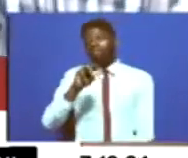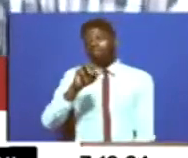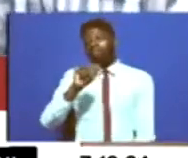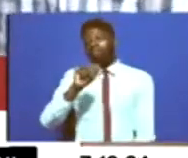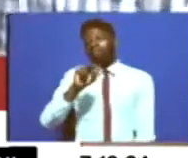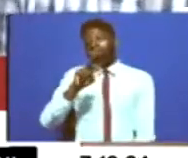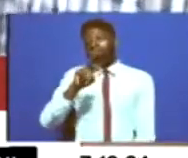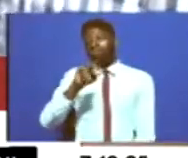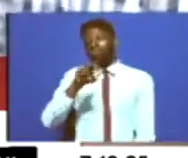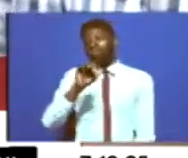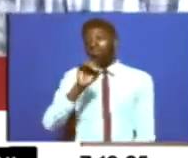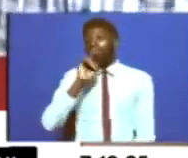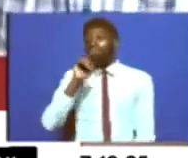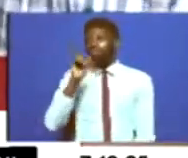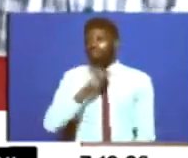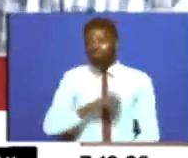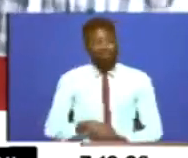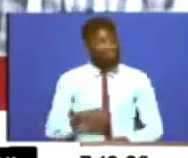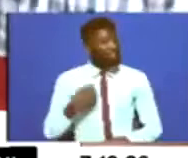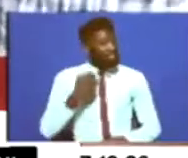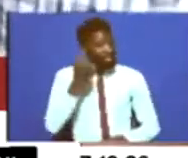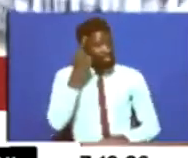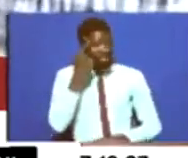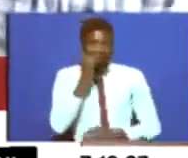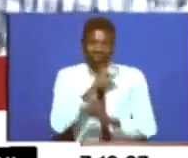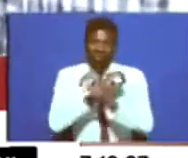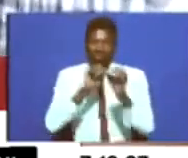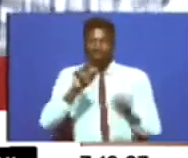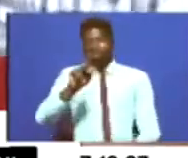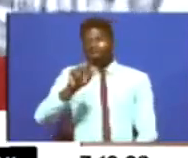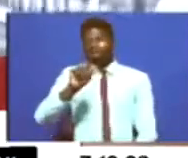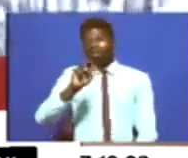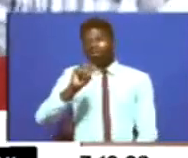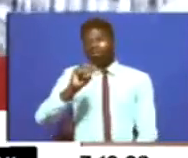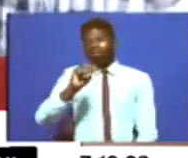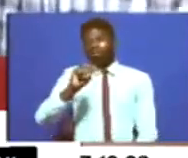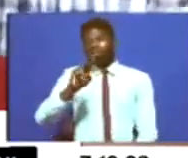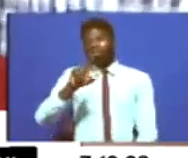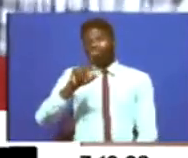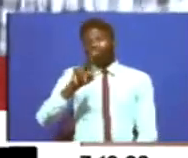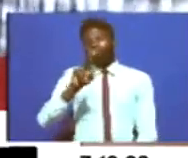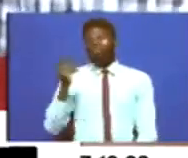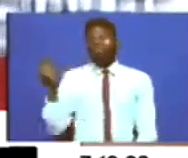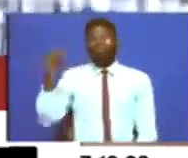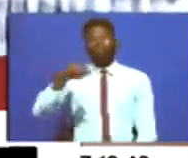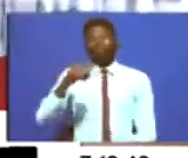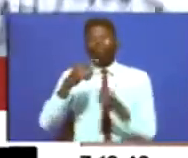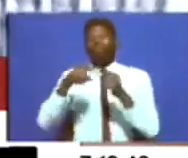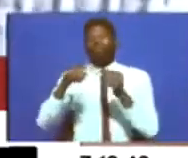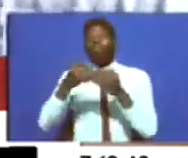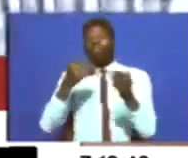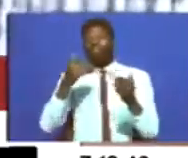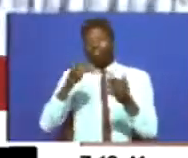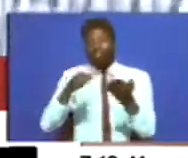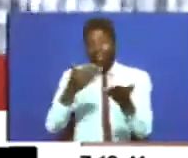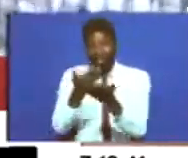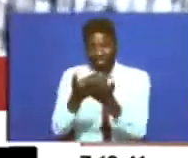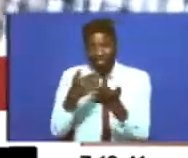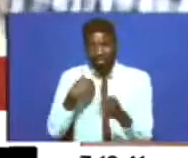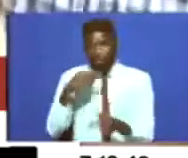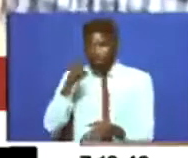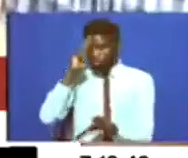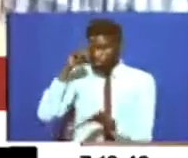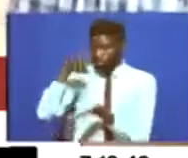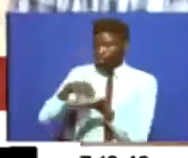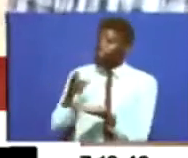is just watu wa Kamulu tu ndio wanakuja hapa, and before you get to Kamulu we have a small station here within, in